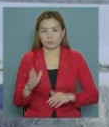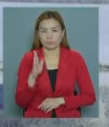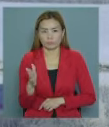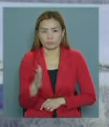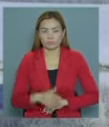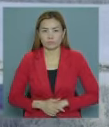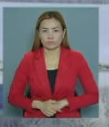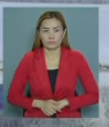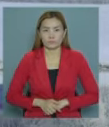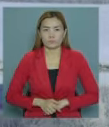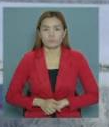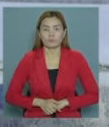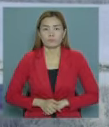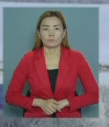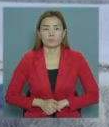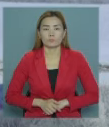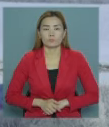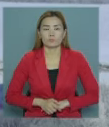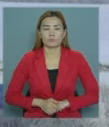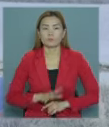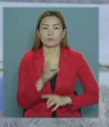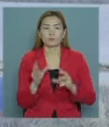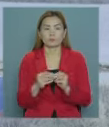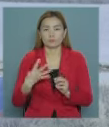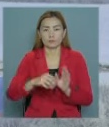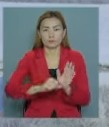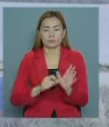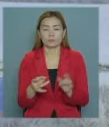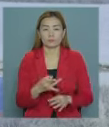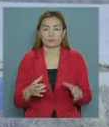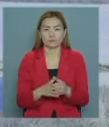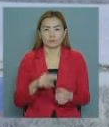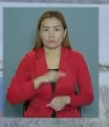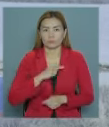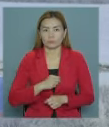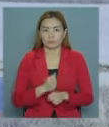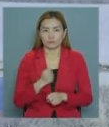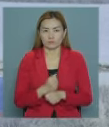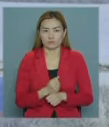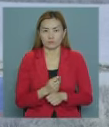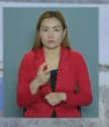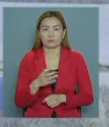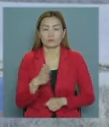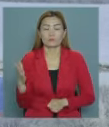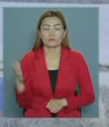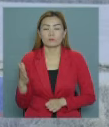Оған осы кент бойынша барлығы 46 мекеме жұмылдырылды. 200-ге жуық